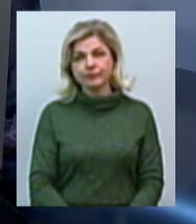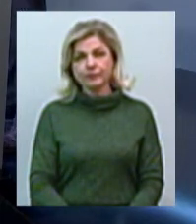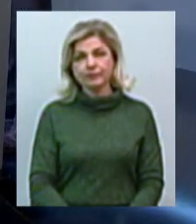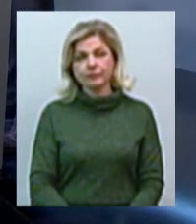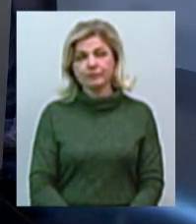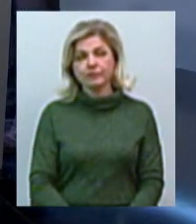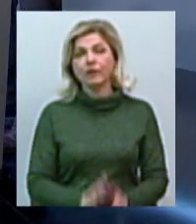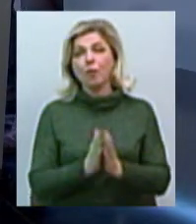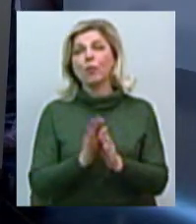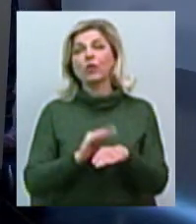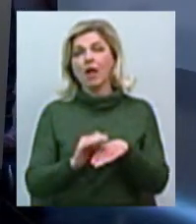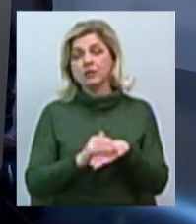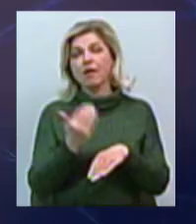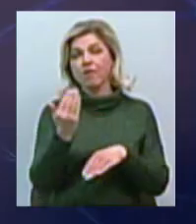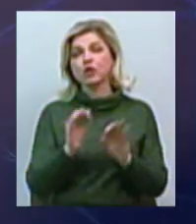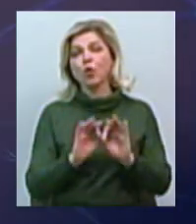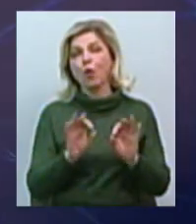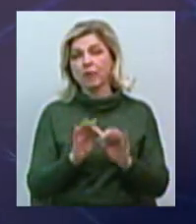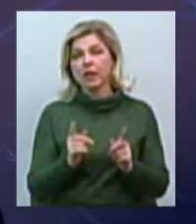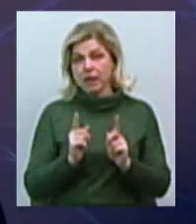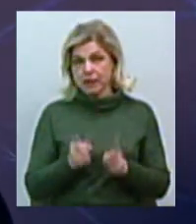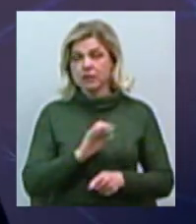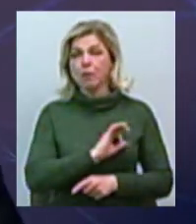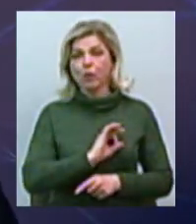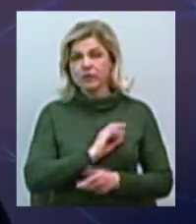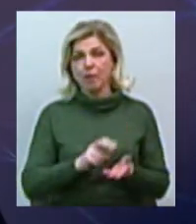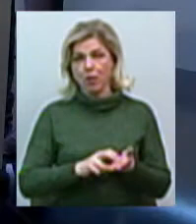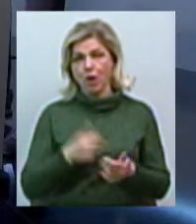Будь ласка, ваш коментар. Ну, по-перше, чи дійсно профспілки бояться конкуренції?